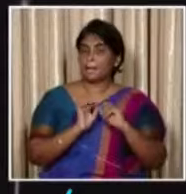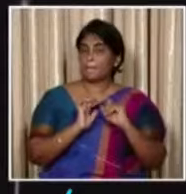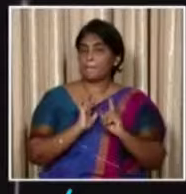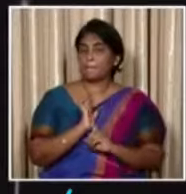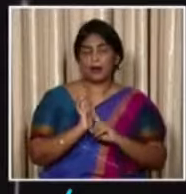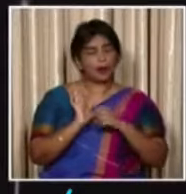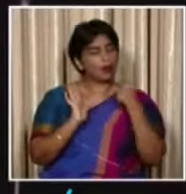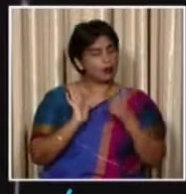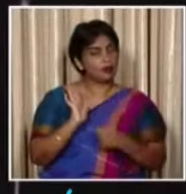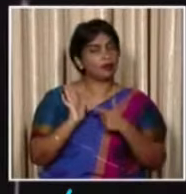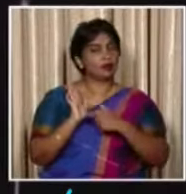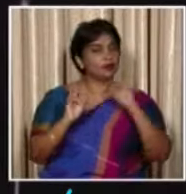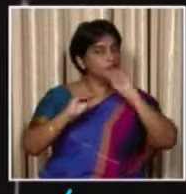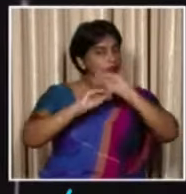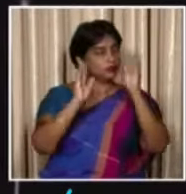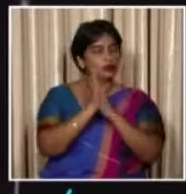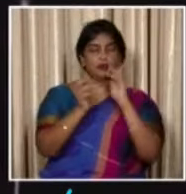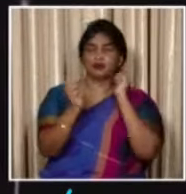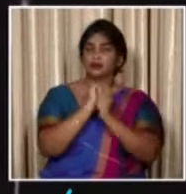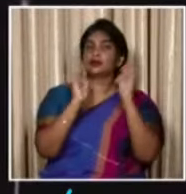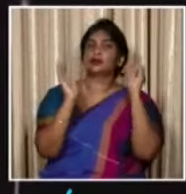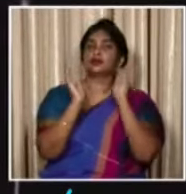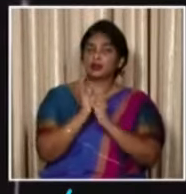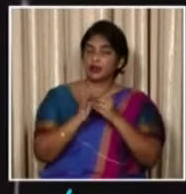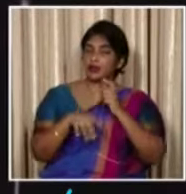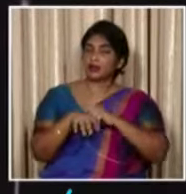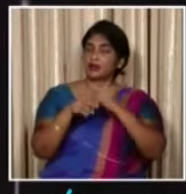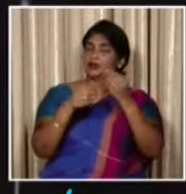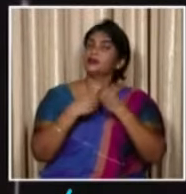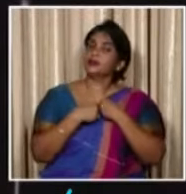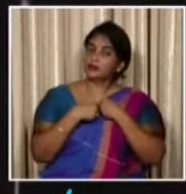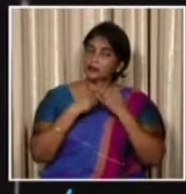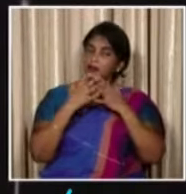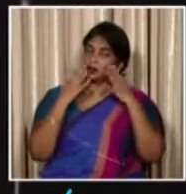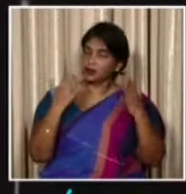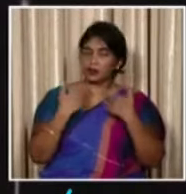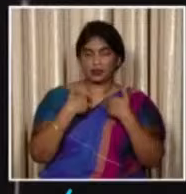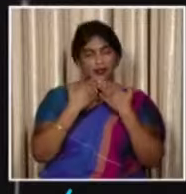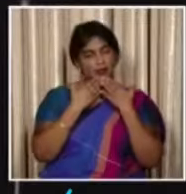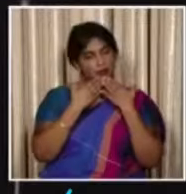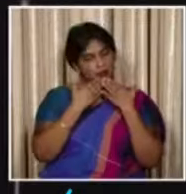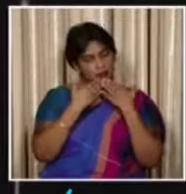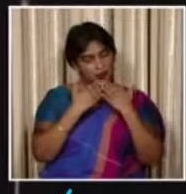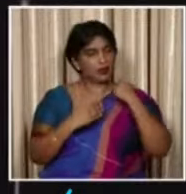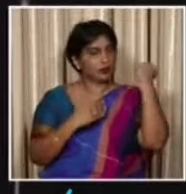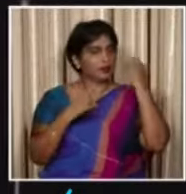හොඳයි මේ පණතර මේ සංශෝධනත් ගේන්න කියලා කියමින් මට අවස්ථාව ලබා දුන්න ගැන ඔබතුමාට ස්තුති වමමින්